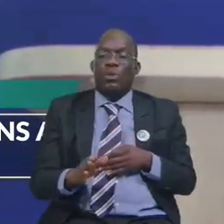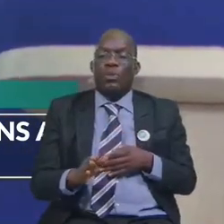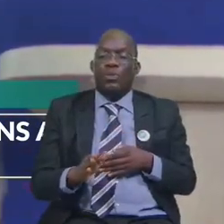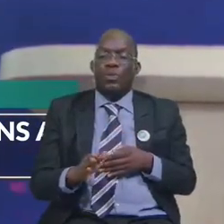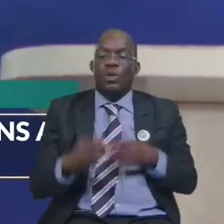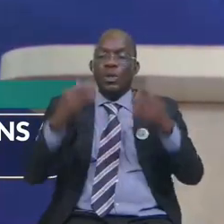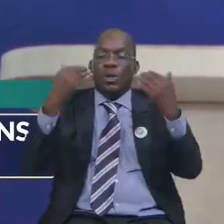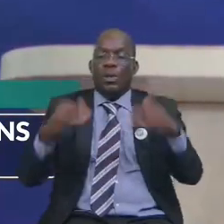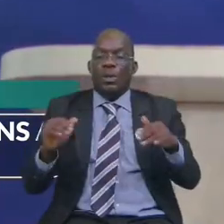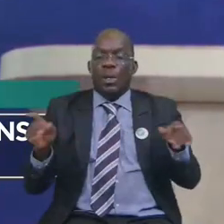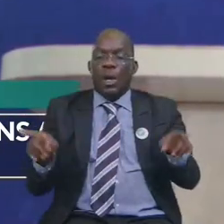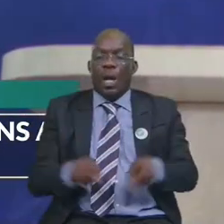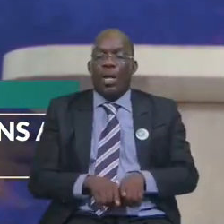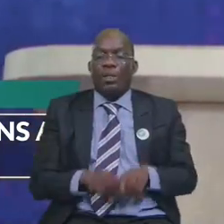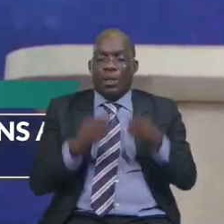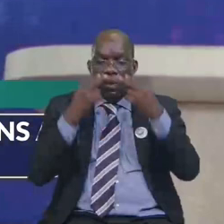jeune noble